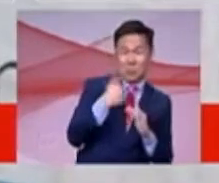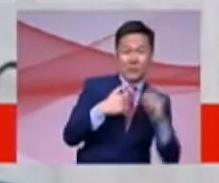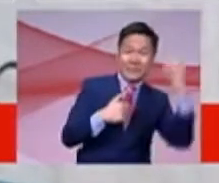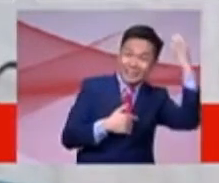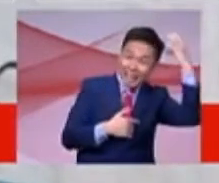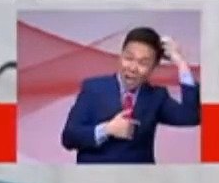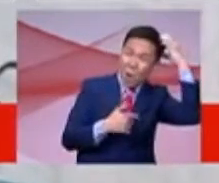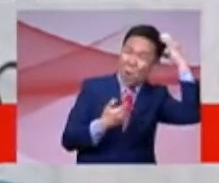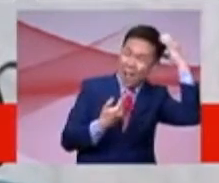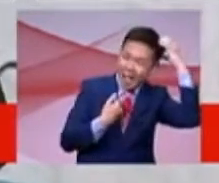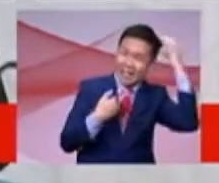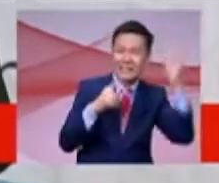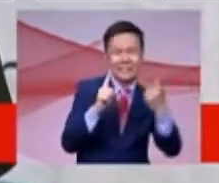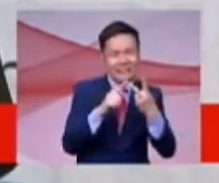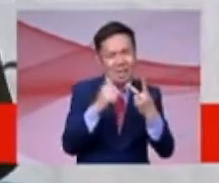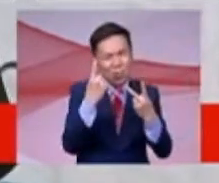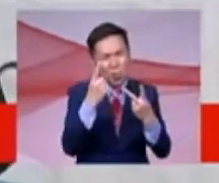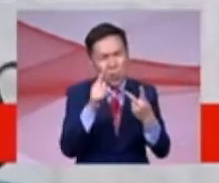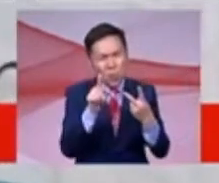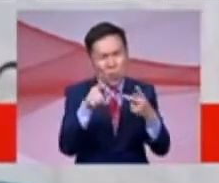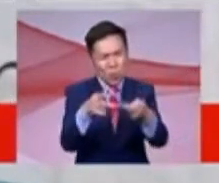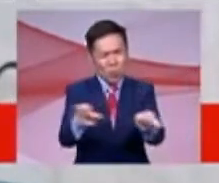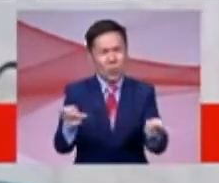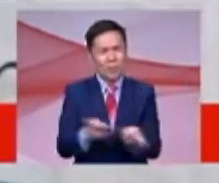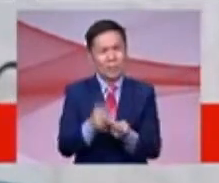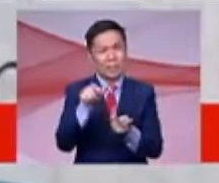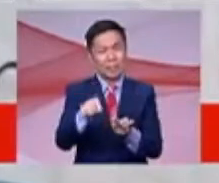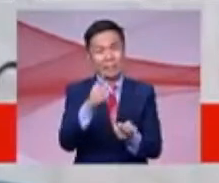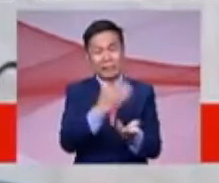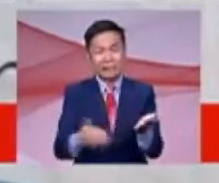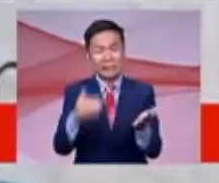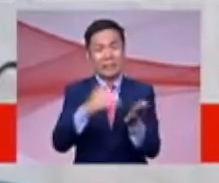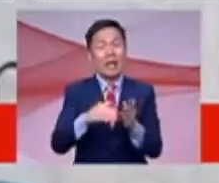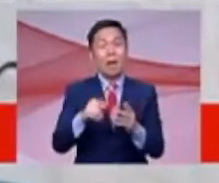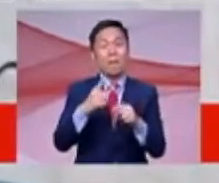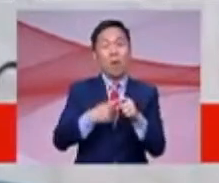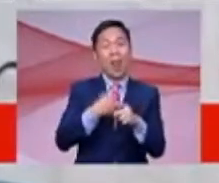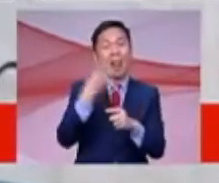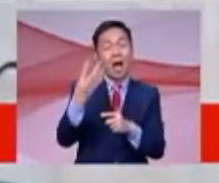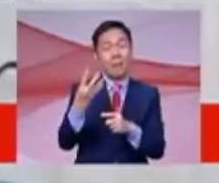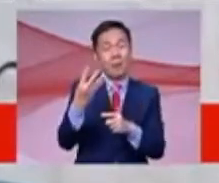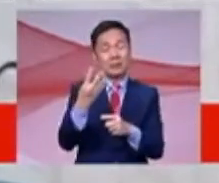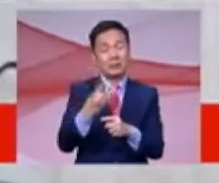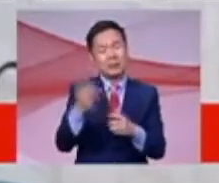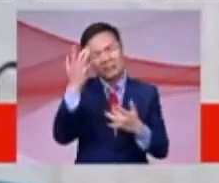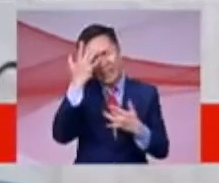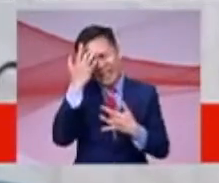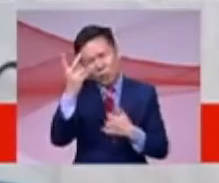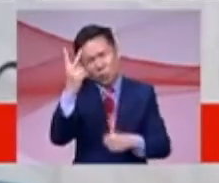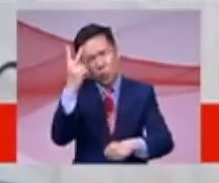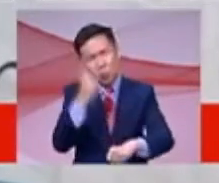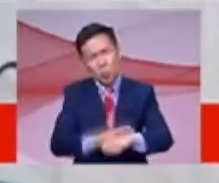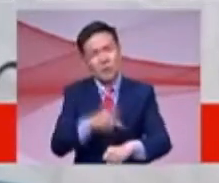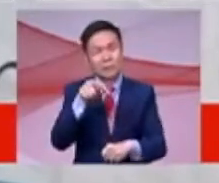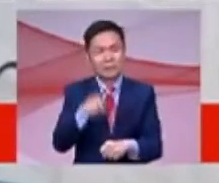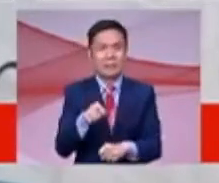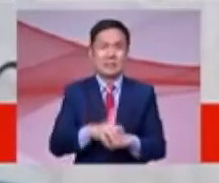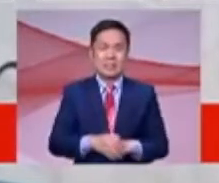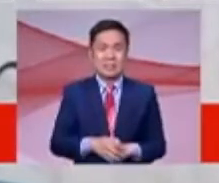kita kesan satu kes yang telah dijangkiti semula pada bulan April, dijangkiti oleh